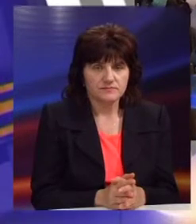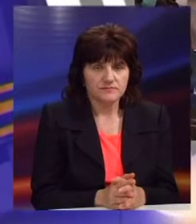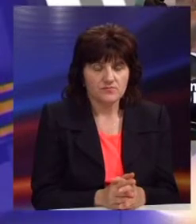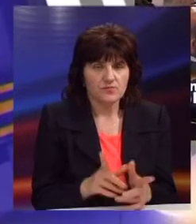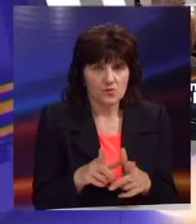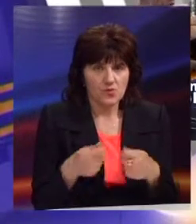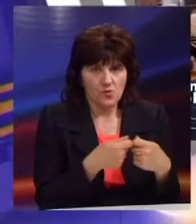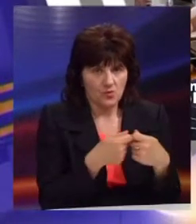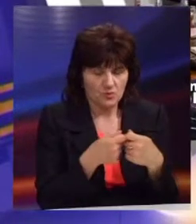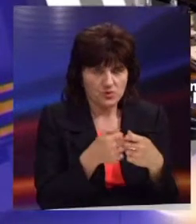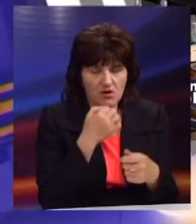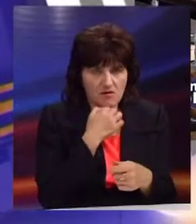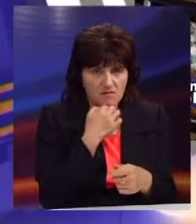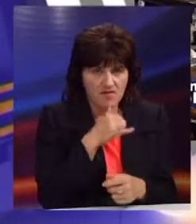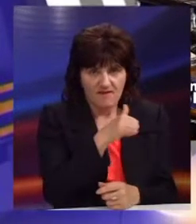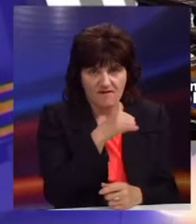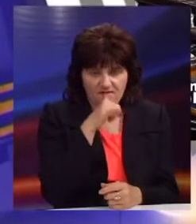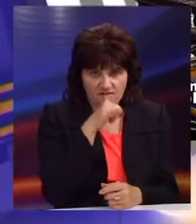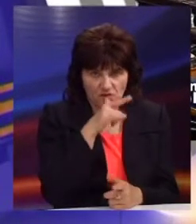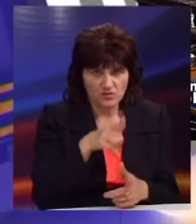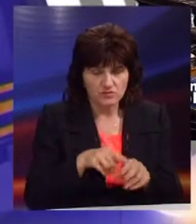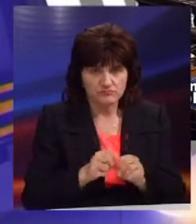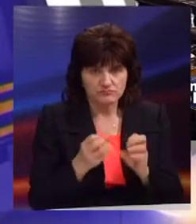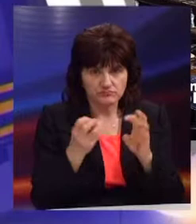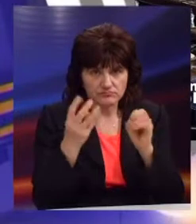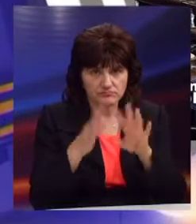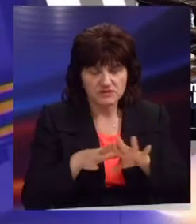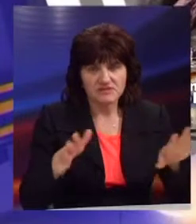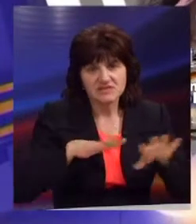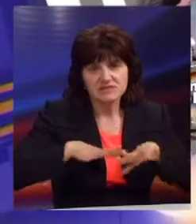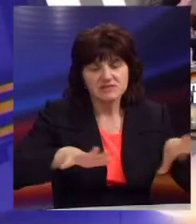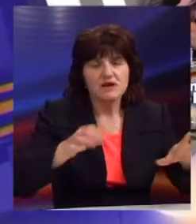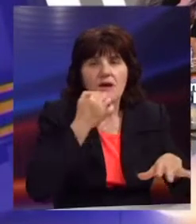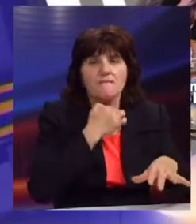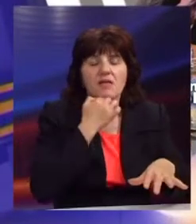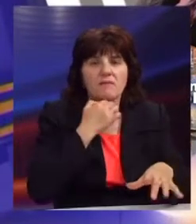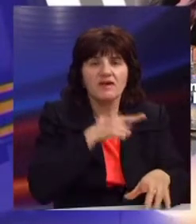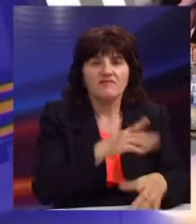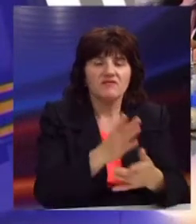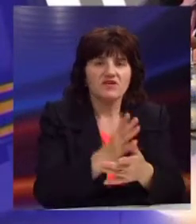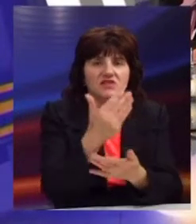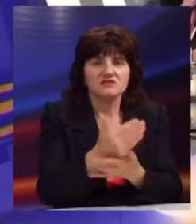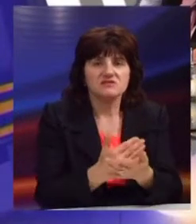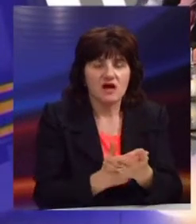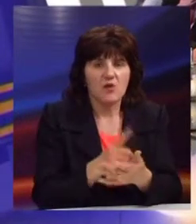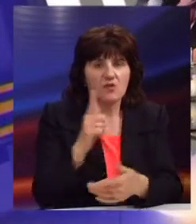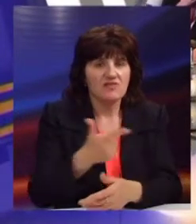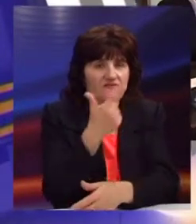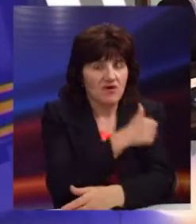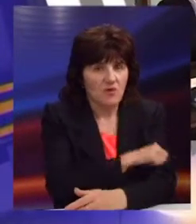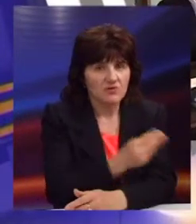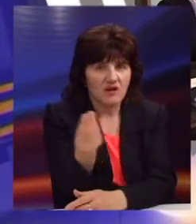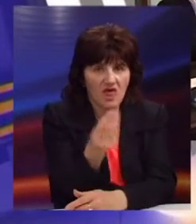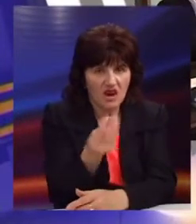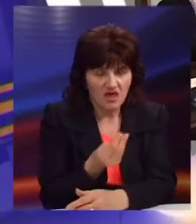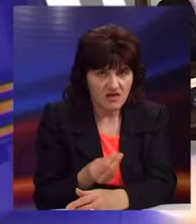Udruženja korisnika voda do sada nisu bila regulisana zakonom u Srbiji, a pripreme za donošenje ovog zakona traju već 2 godine. Nacrt zakona je urađen po